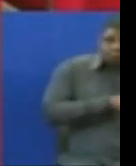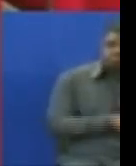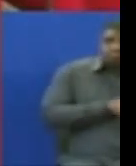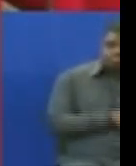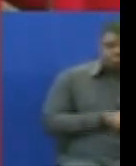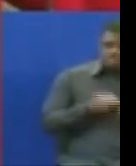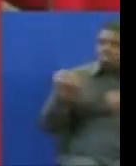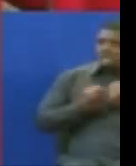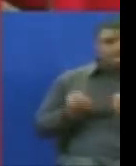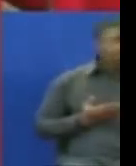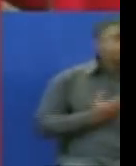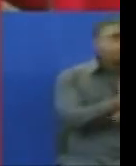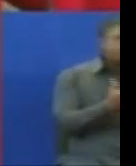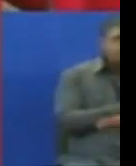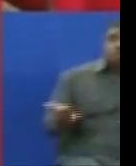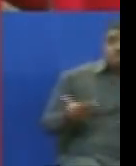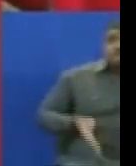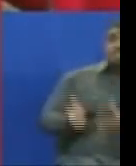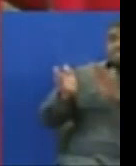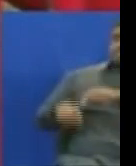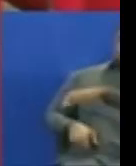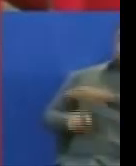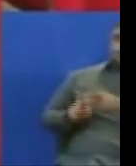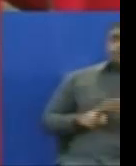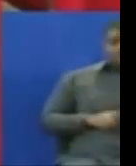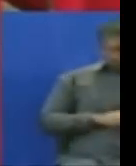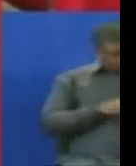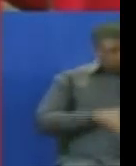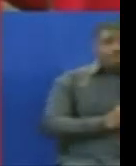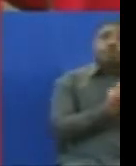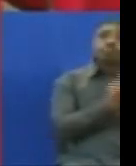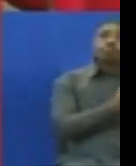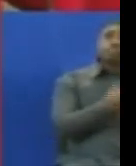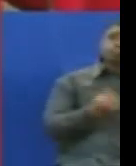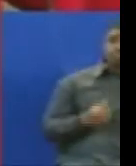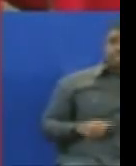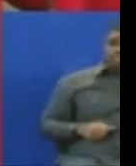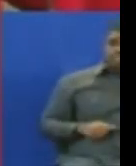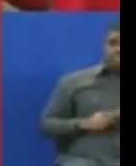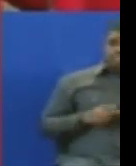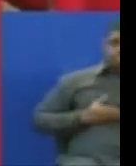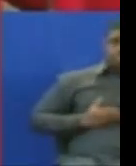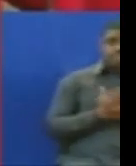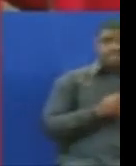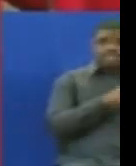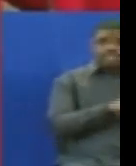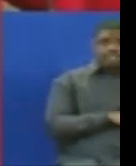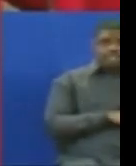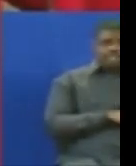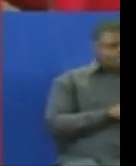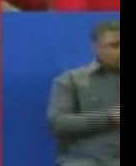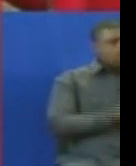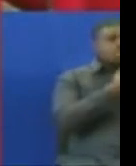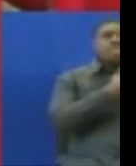wa ajabu kwa sababu hatuna namna. Tuna barabara hiyo moja tu, hatuna hata mpari ya ng'ombe kwamba tungepita pembeni. Mheshimiwa Naibu Spika,